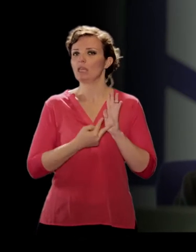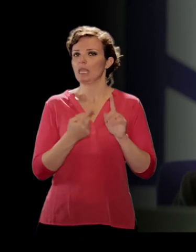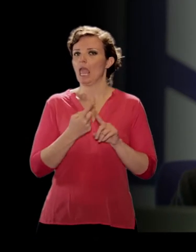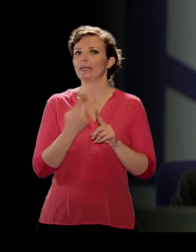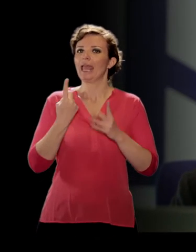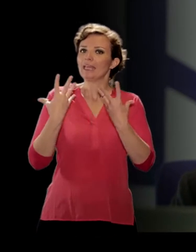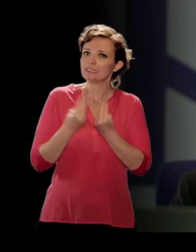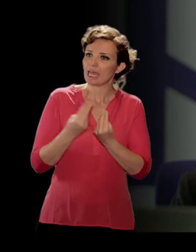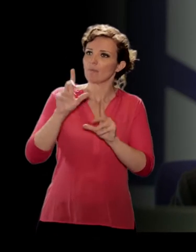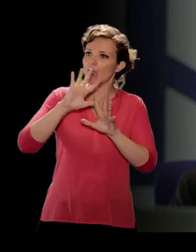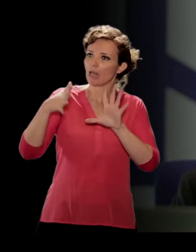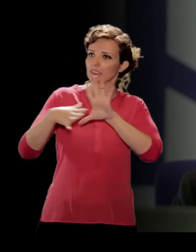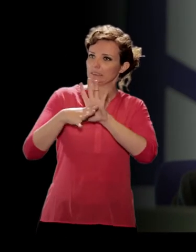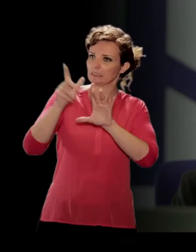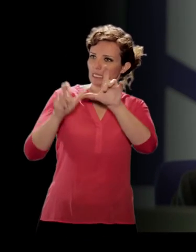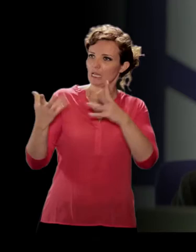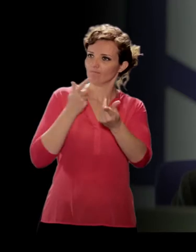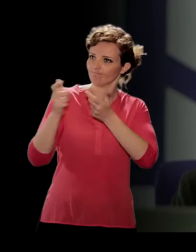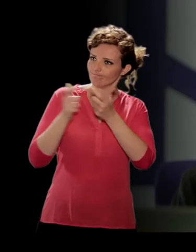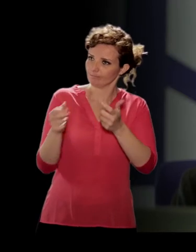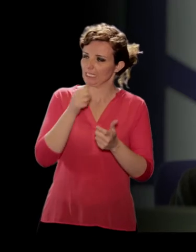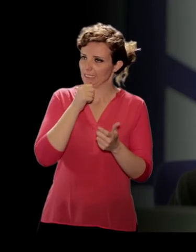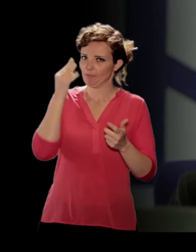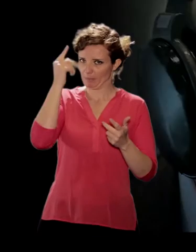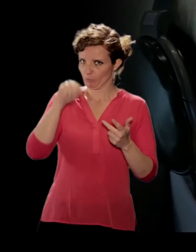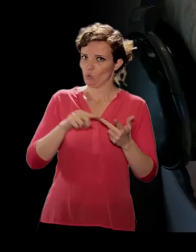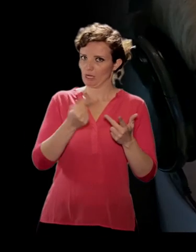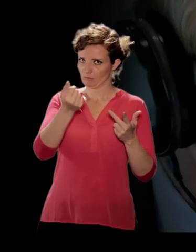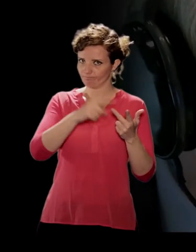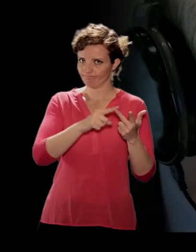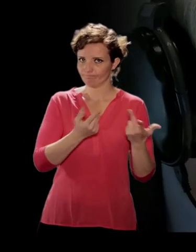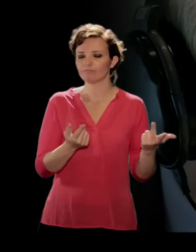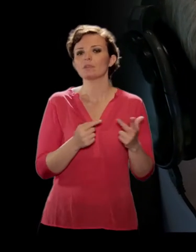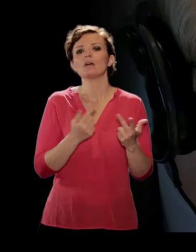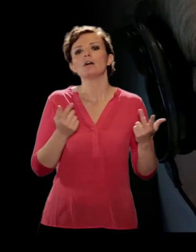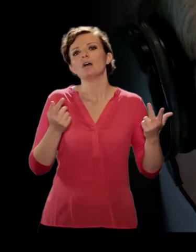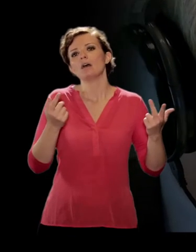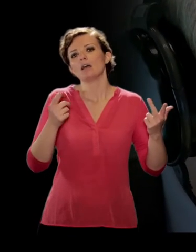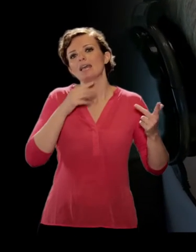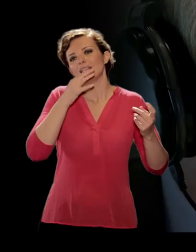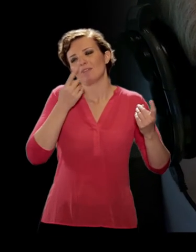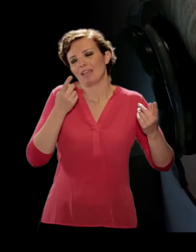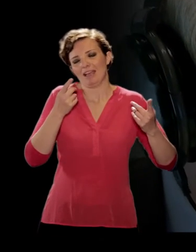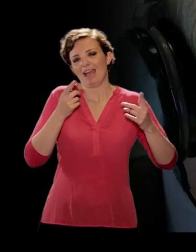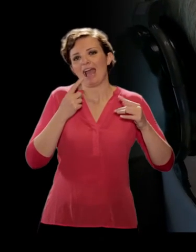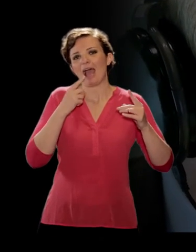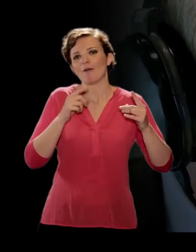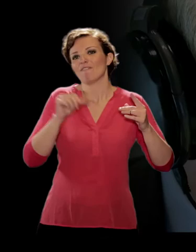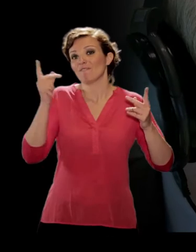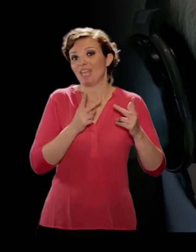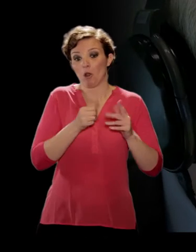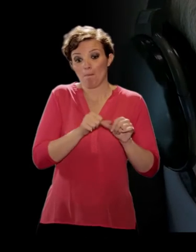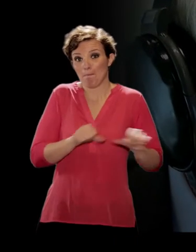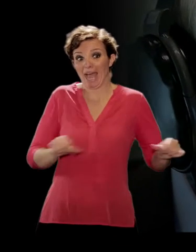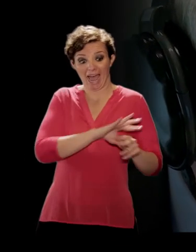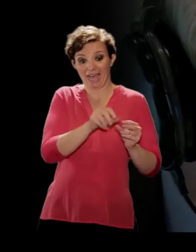insieme alle altre persone del team si deve preoccupare. In ogni caso, la passione è il primo vero